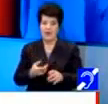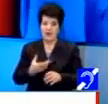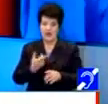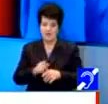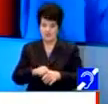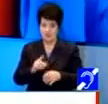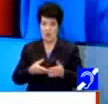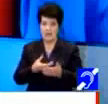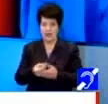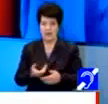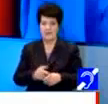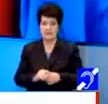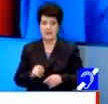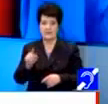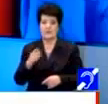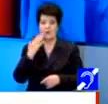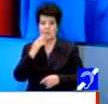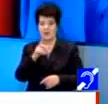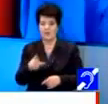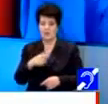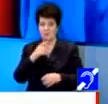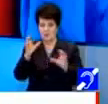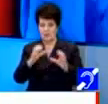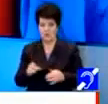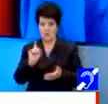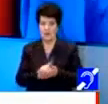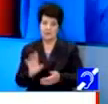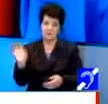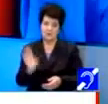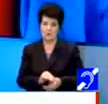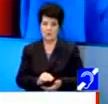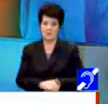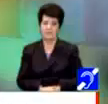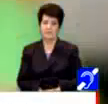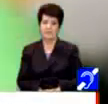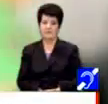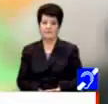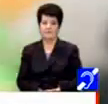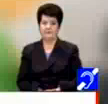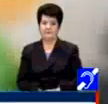În replică, oficialii de la mediul din România spun că legea este obligatorie pentru toți.